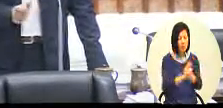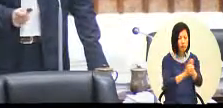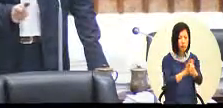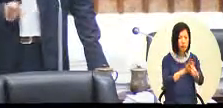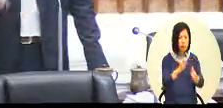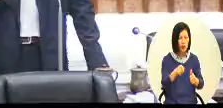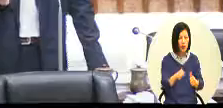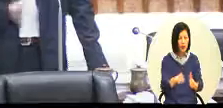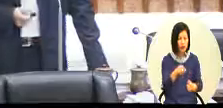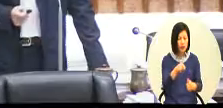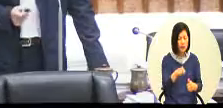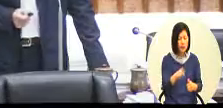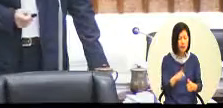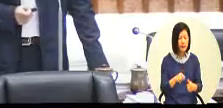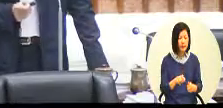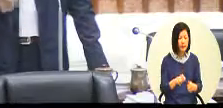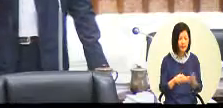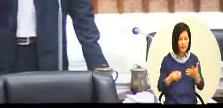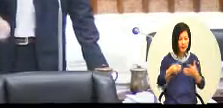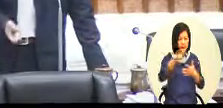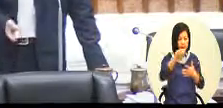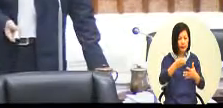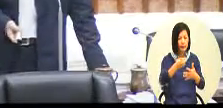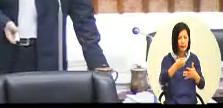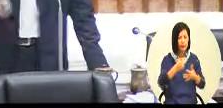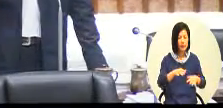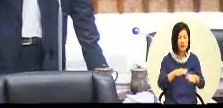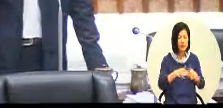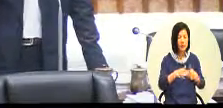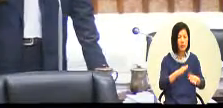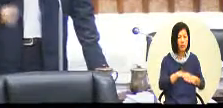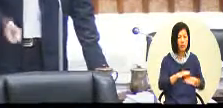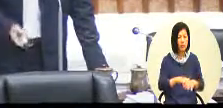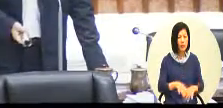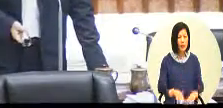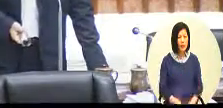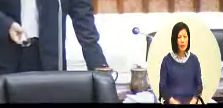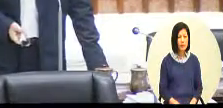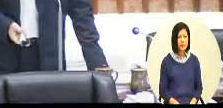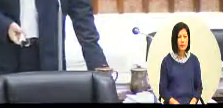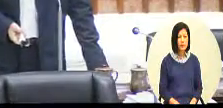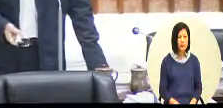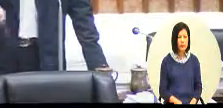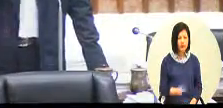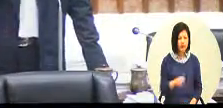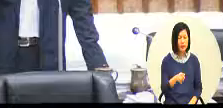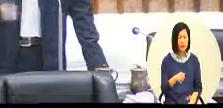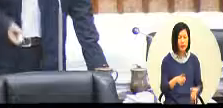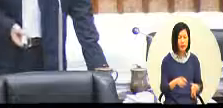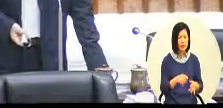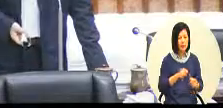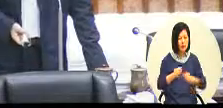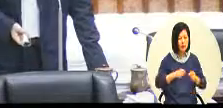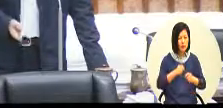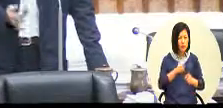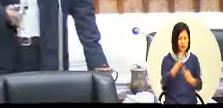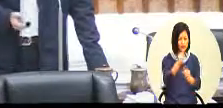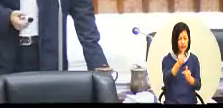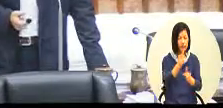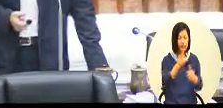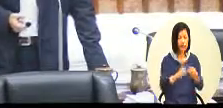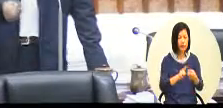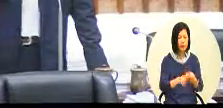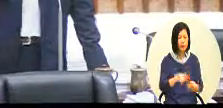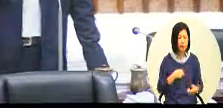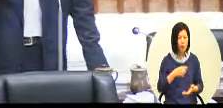为攻的最好方法，以攻为守的最好方法，这才是我们的一个正道。 副市长，我在这边建